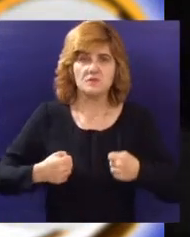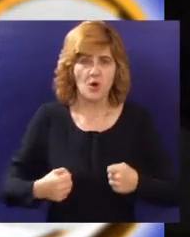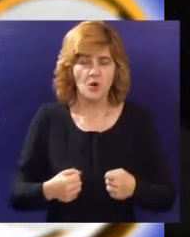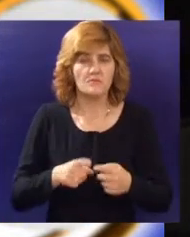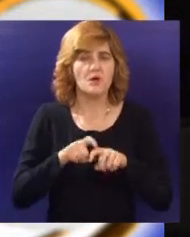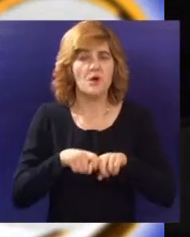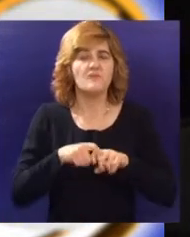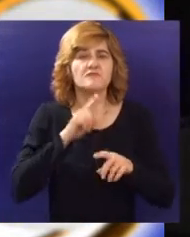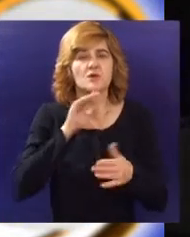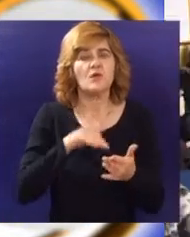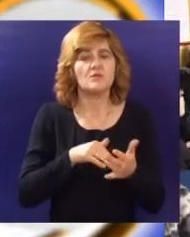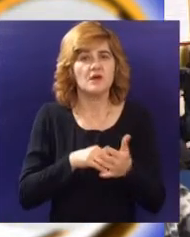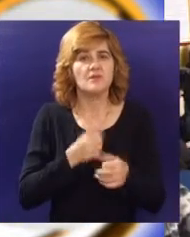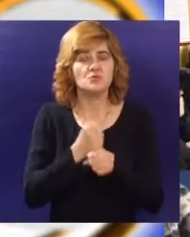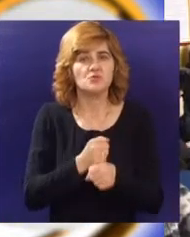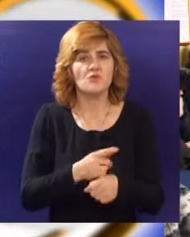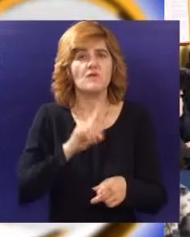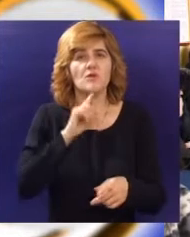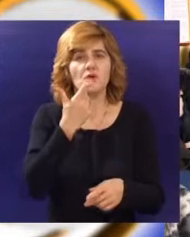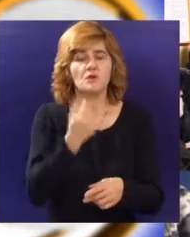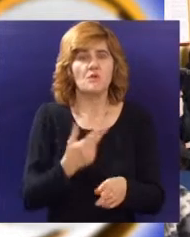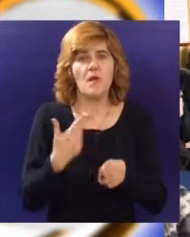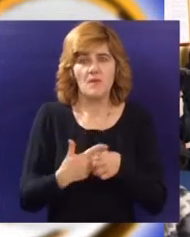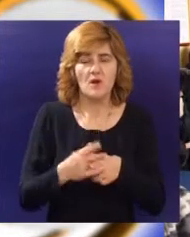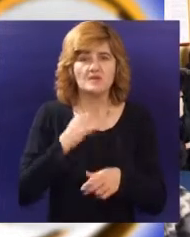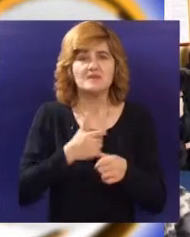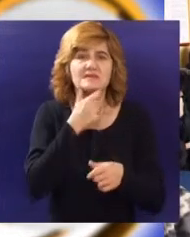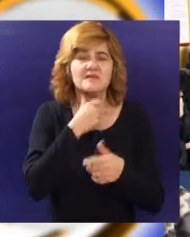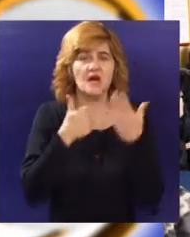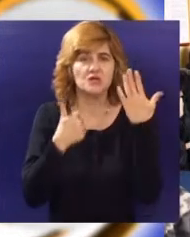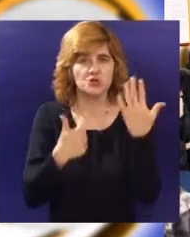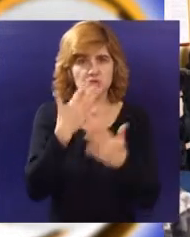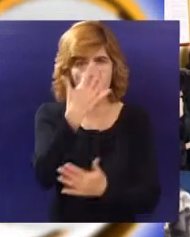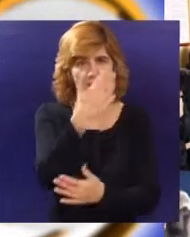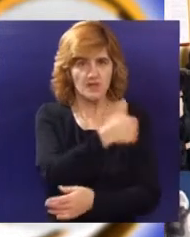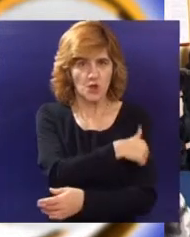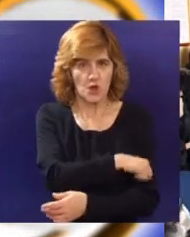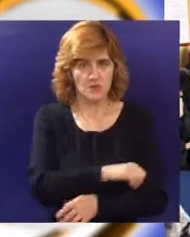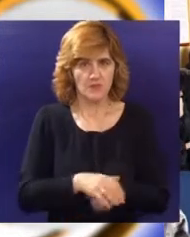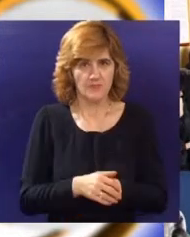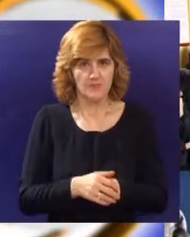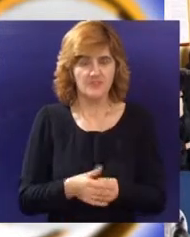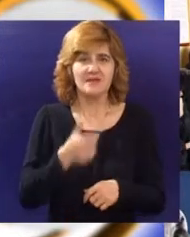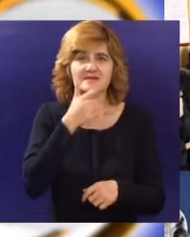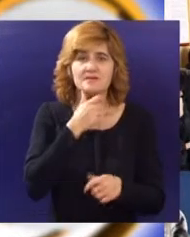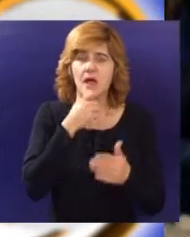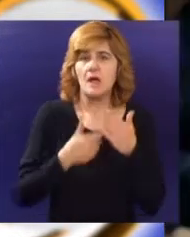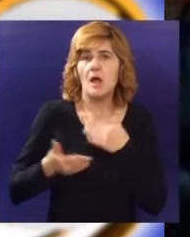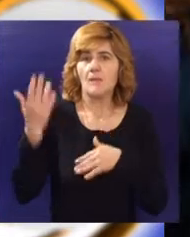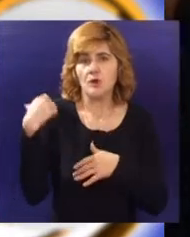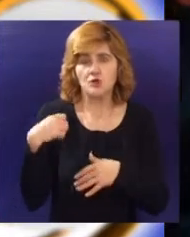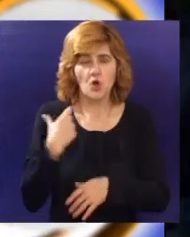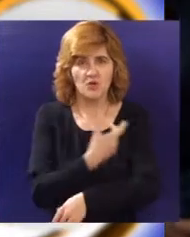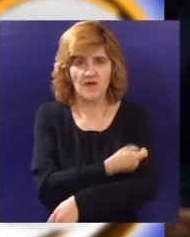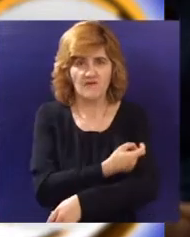osobama, ali i svima koji imaju neku hroničnu bolest kao i osobama starijim od 65 godina. Prošlogodišnje vakcine neće biti korišćene, a